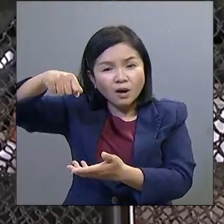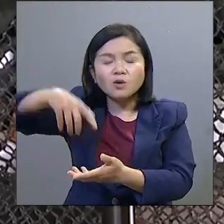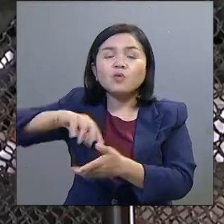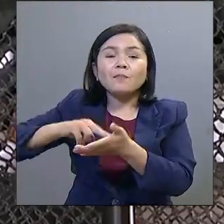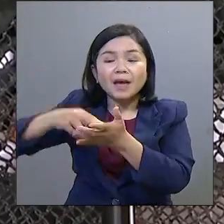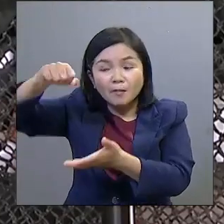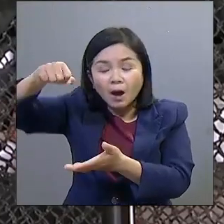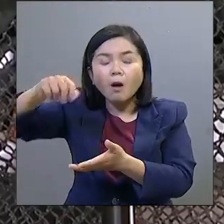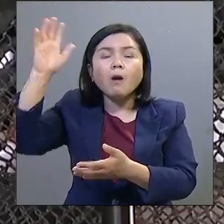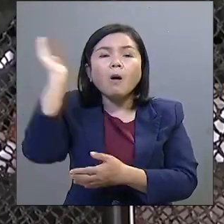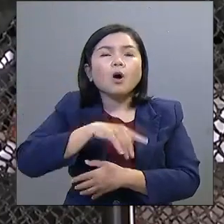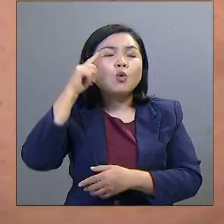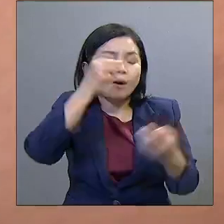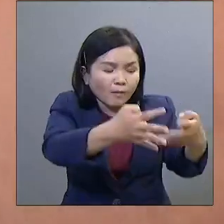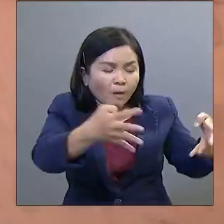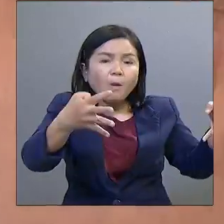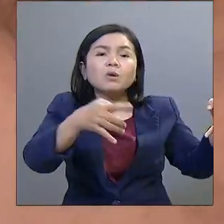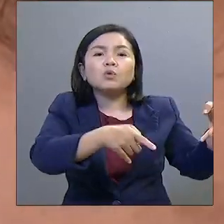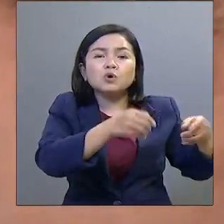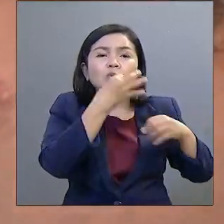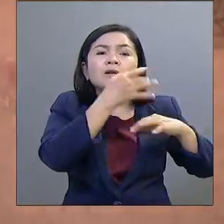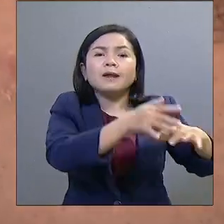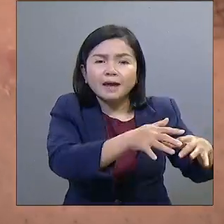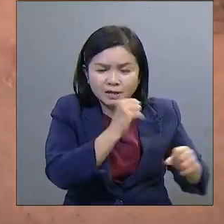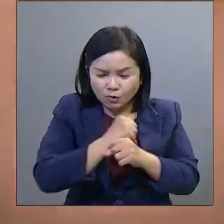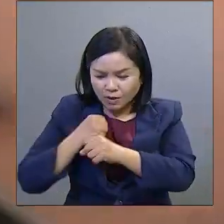าได้รู้ว่าเบื้องหลังมันเป็นยังไงด้วยครับ